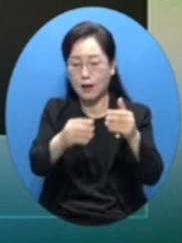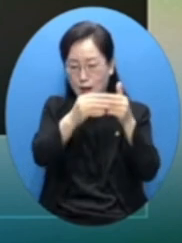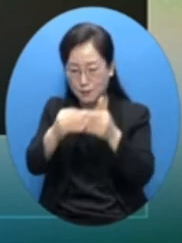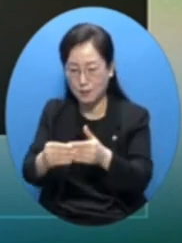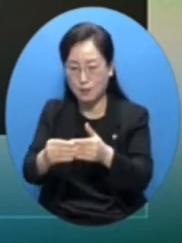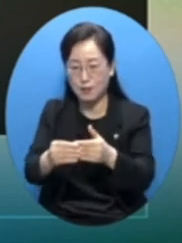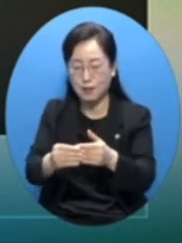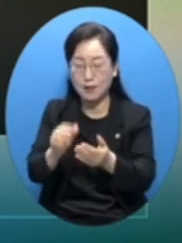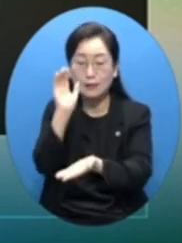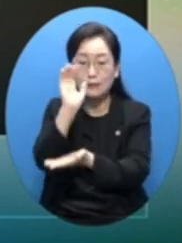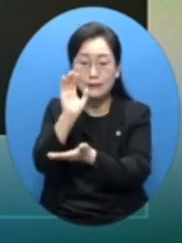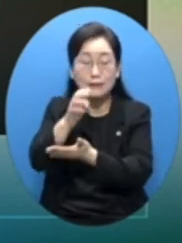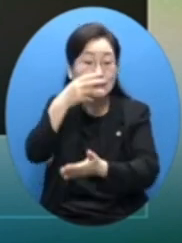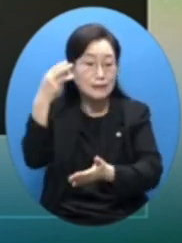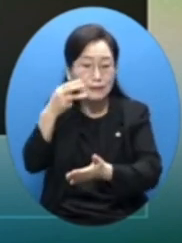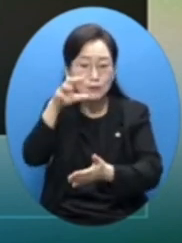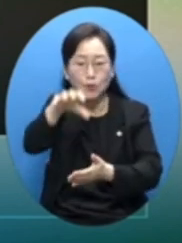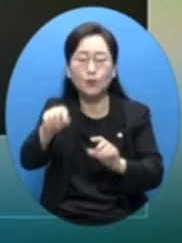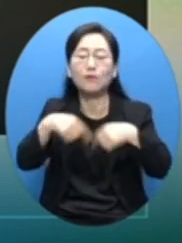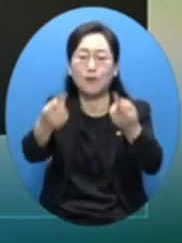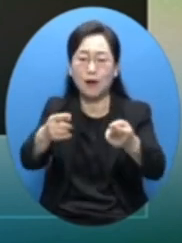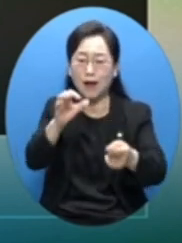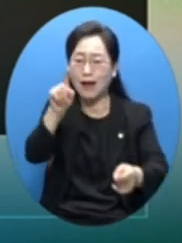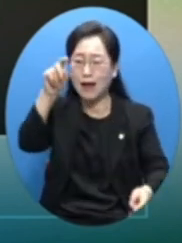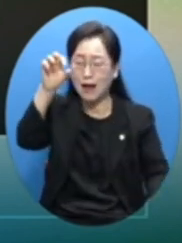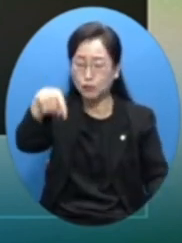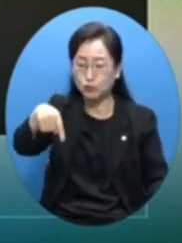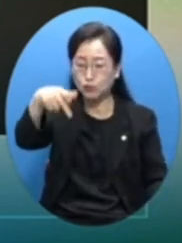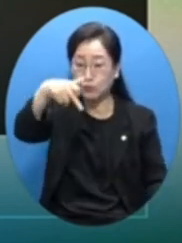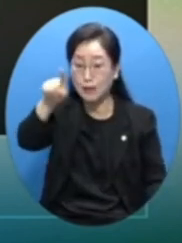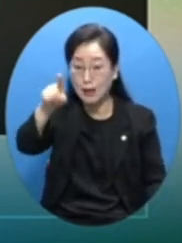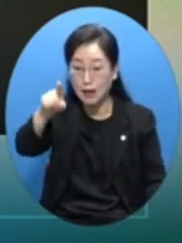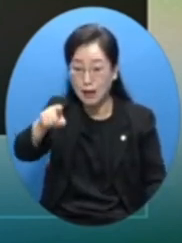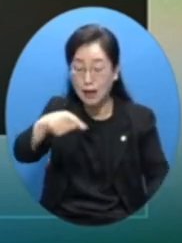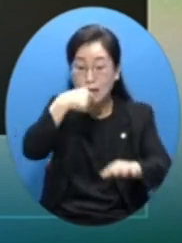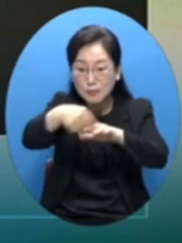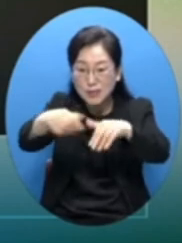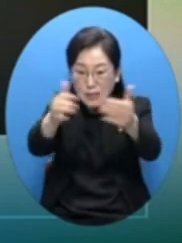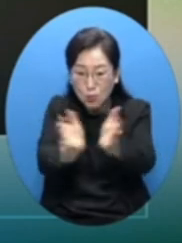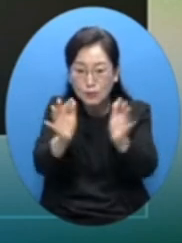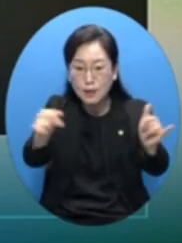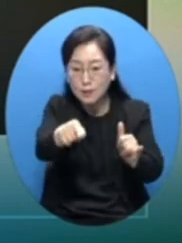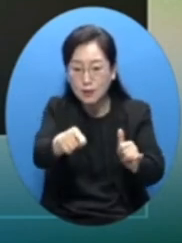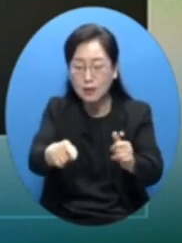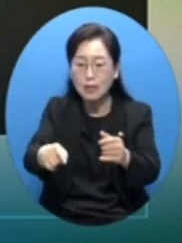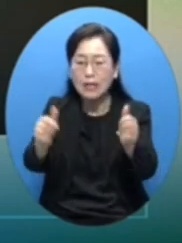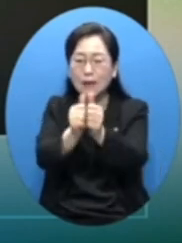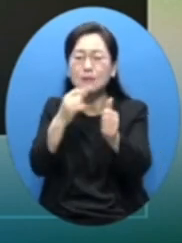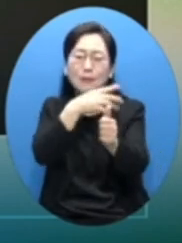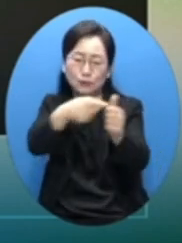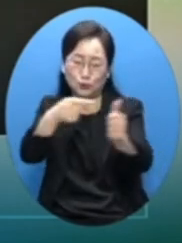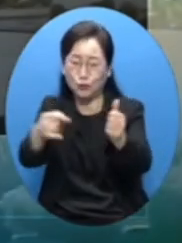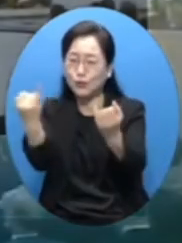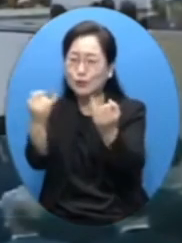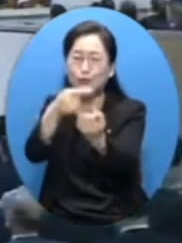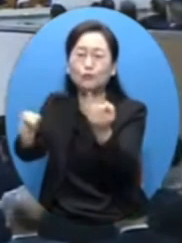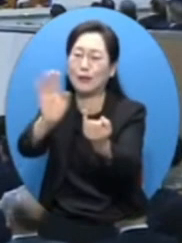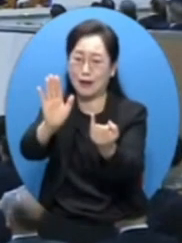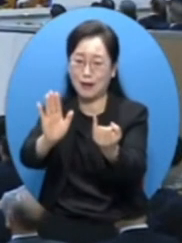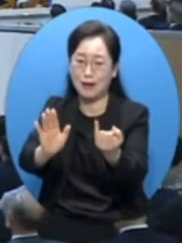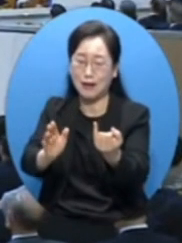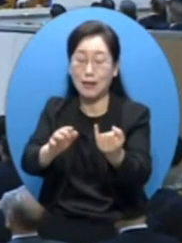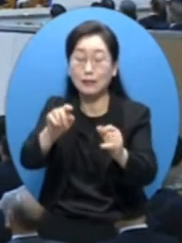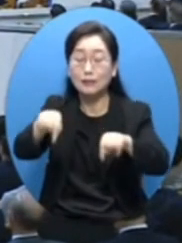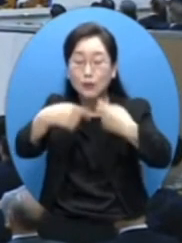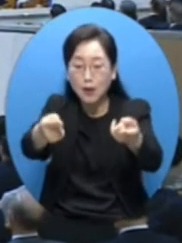아우카족인대로 들어갑니다. 이 포악한 아우카족은 남자는 다 죽여도 여자는 손을 대지 않았습니다. 남편을 잃은 아내들이 아우카족에